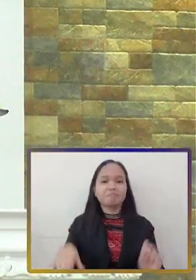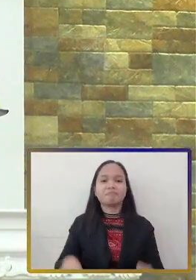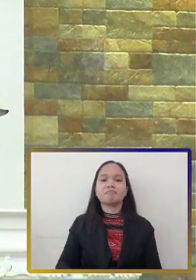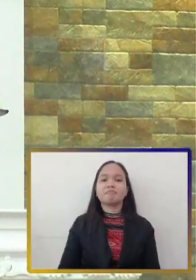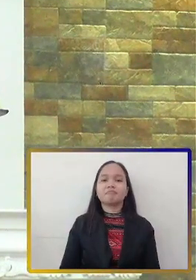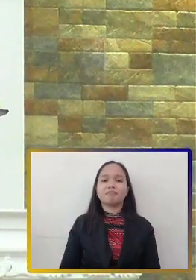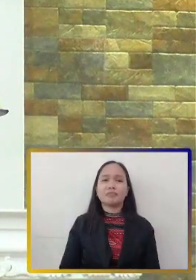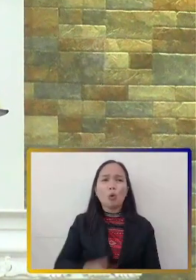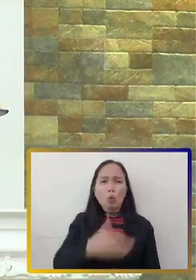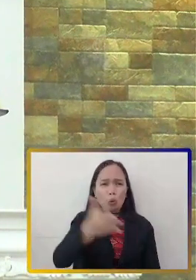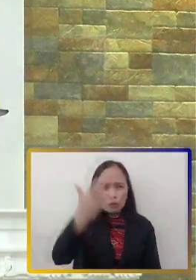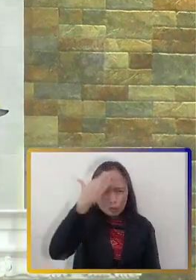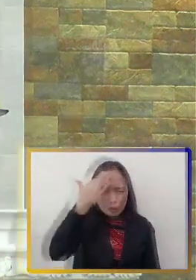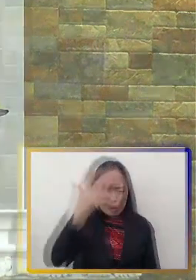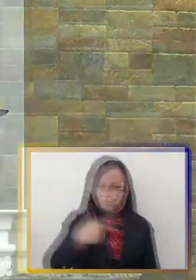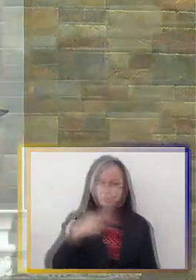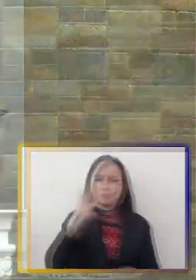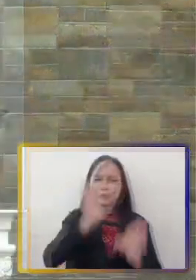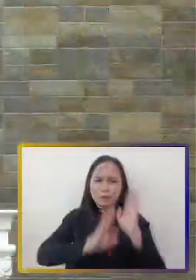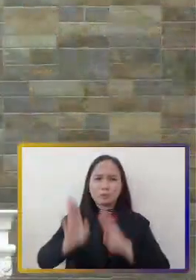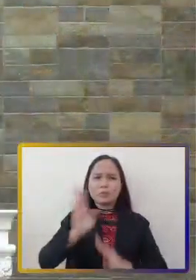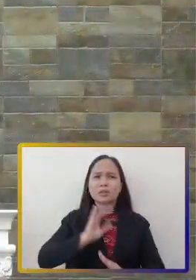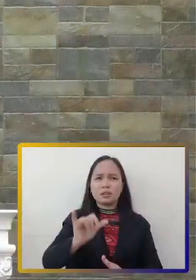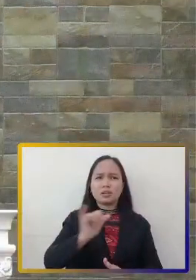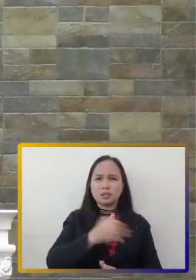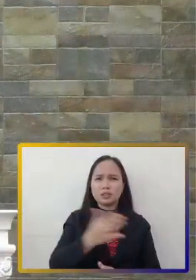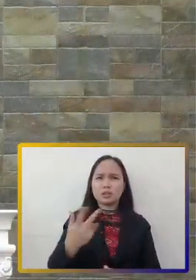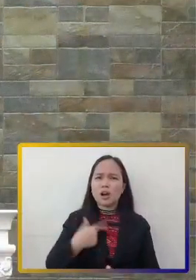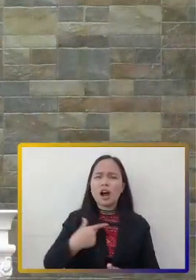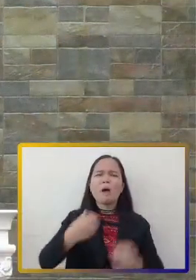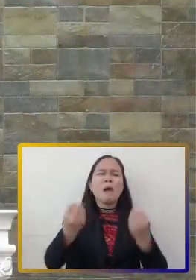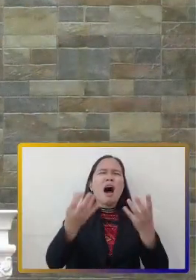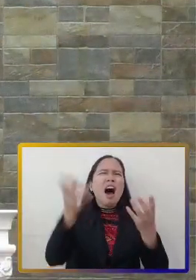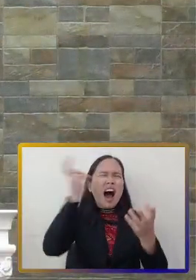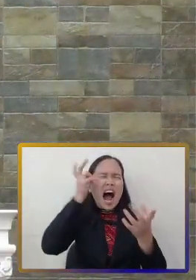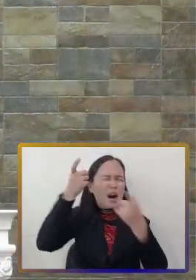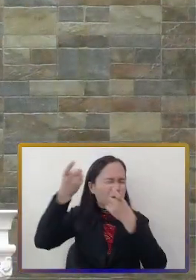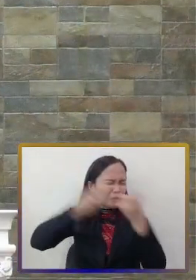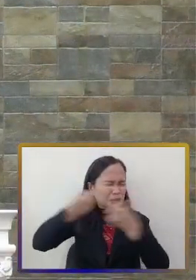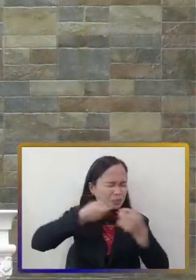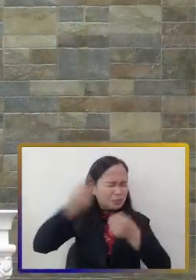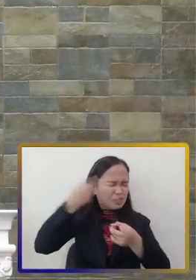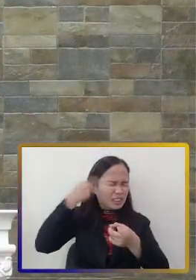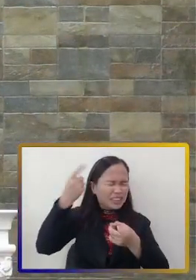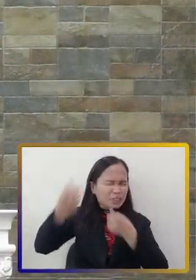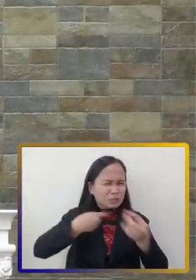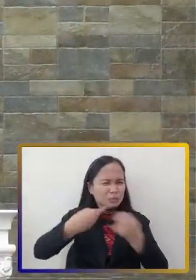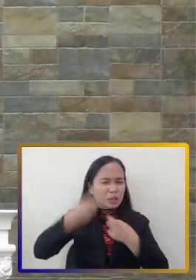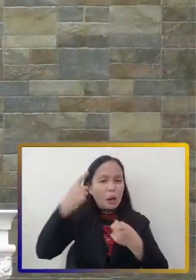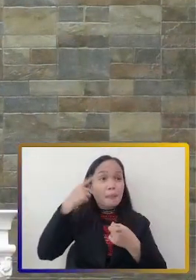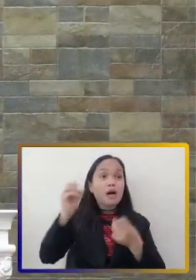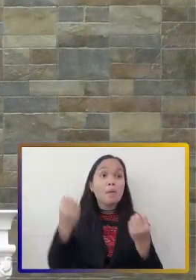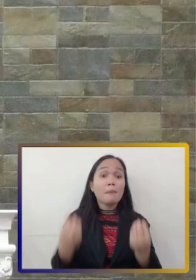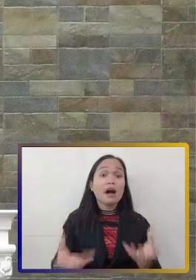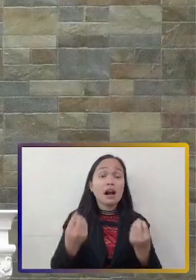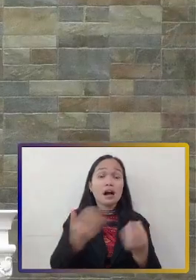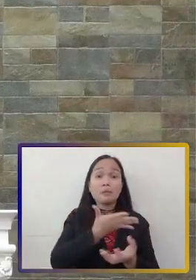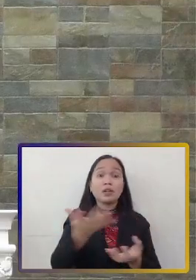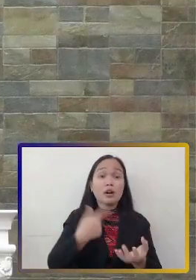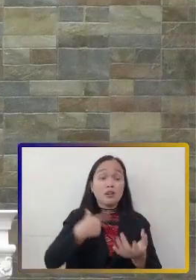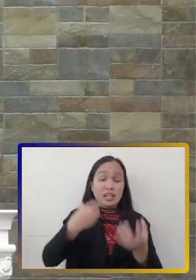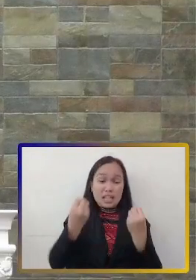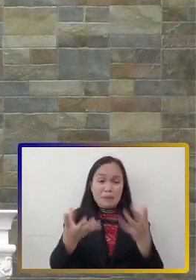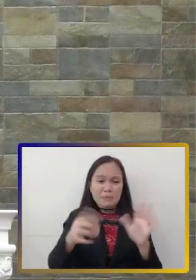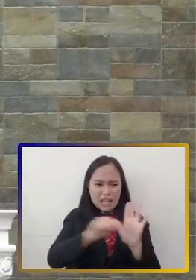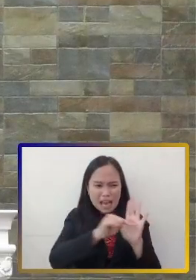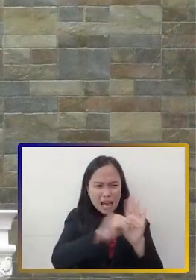Alam mo nang may problema ka. Alam mo ginawa, tinambakan ka na ng diablo dyan. Anong nasa isipan mo ngayon? Mas marami kang negative